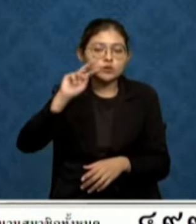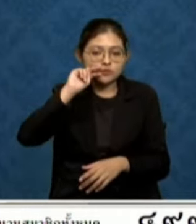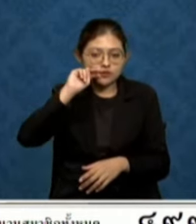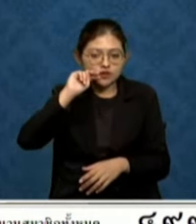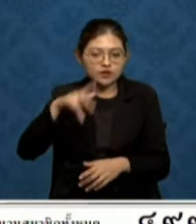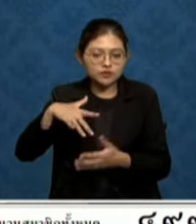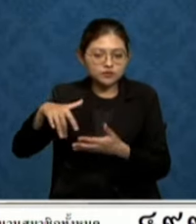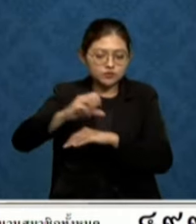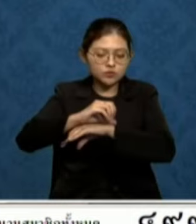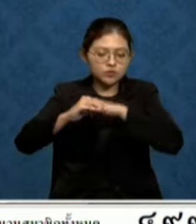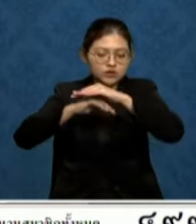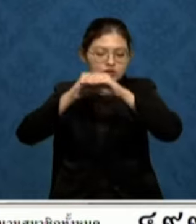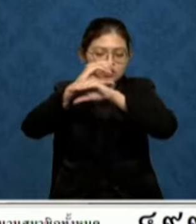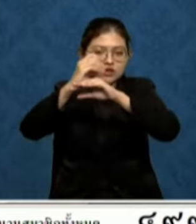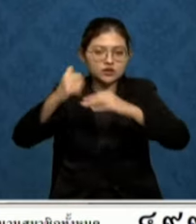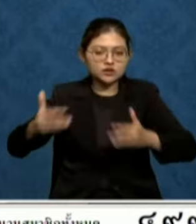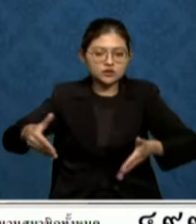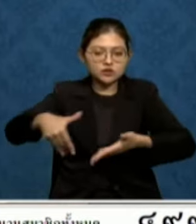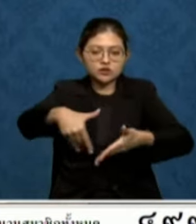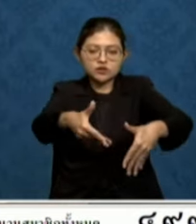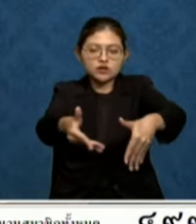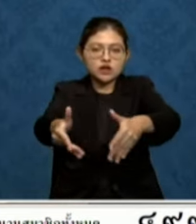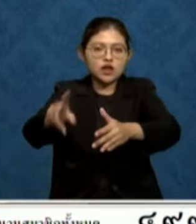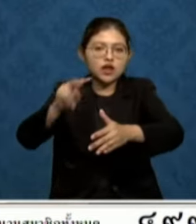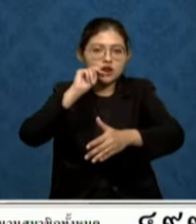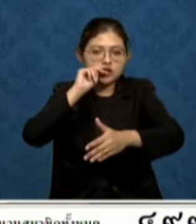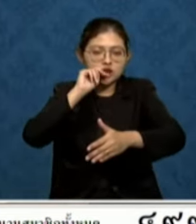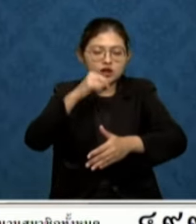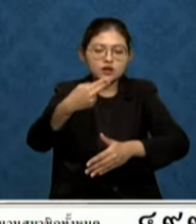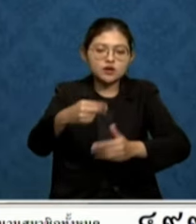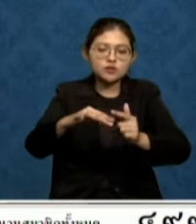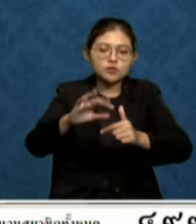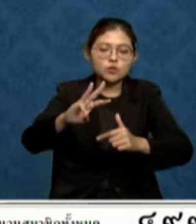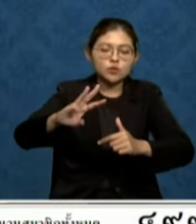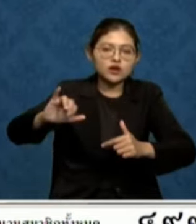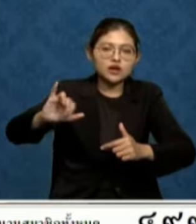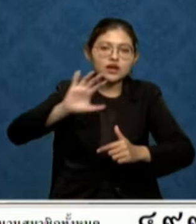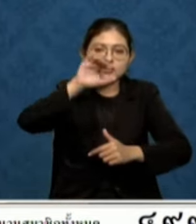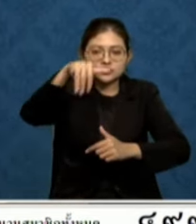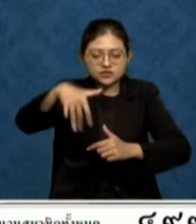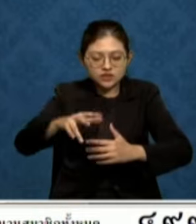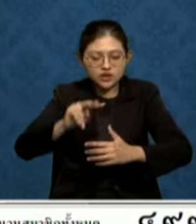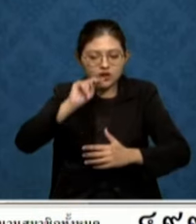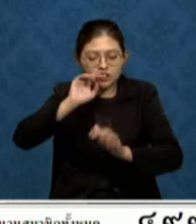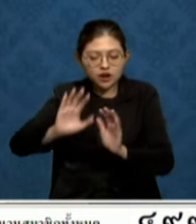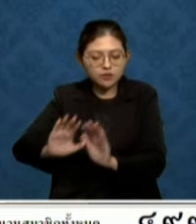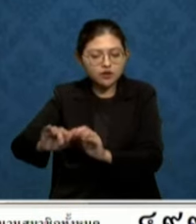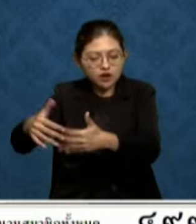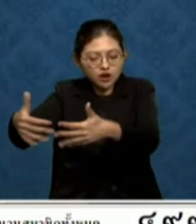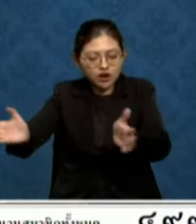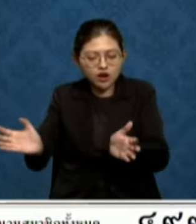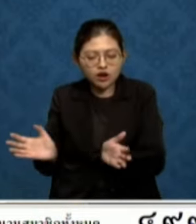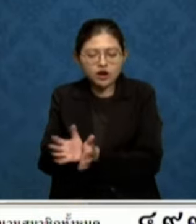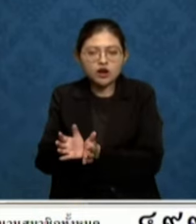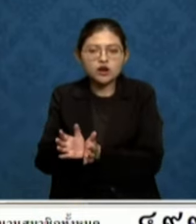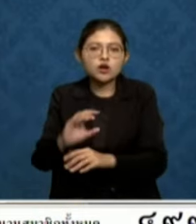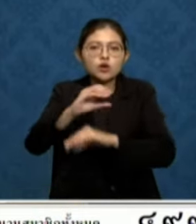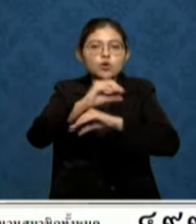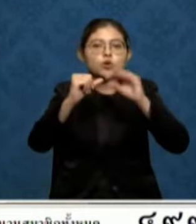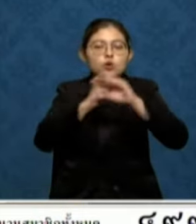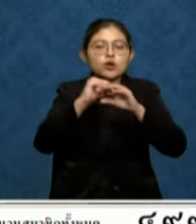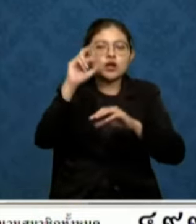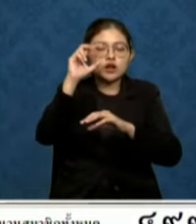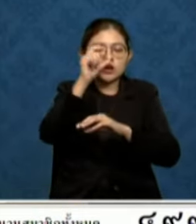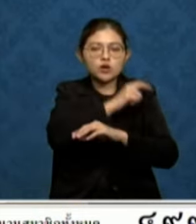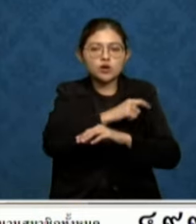ได้ก่อสร้างโครงการคลองระบายน้ำคลองหัวช้างคลองอ่างเก็บน้ำคลองหัวช้างอันเนื่องมาจากโครงการพระ